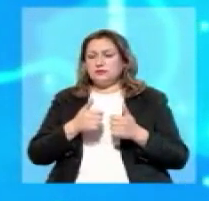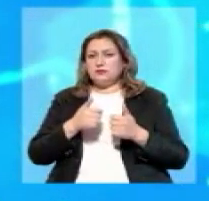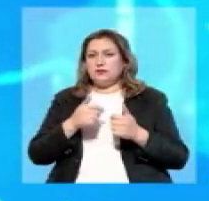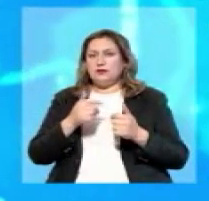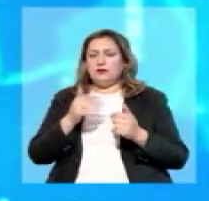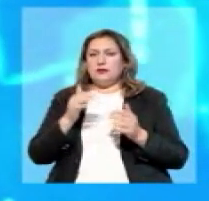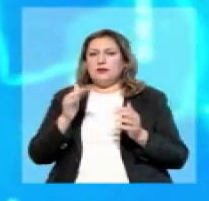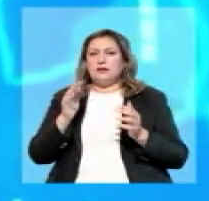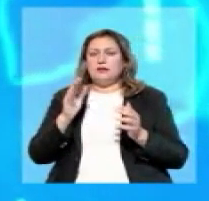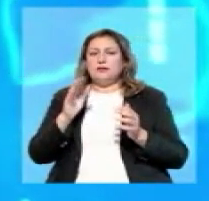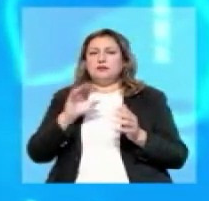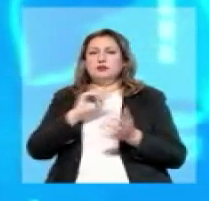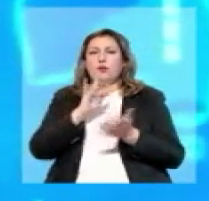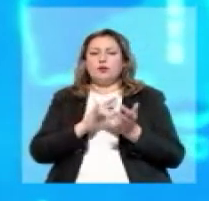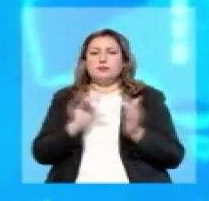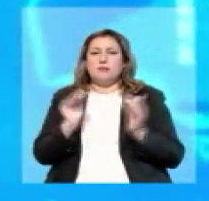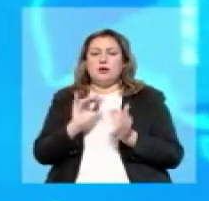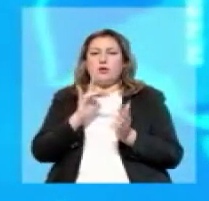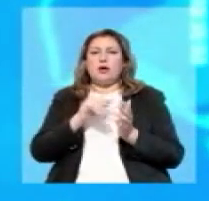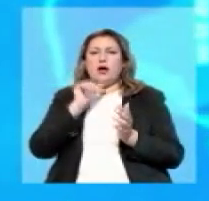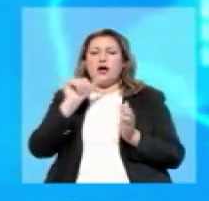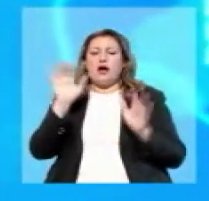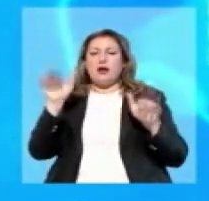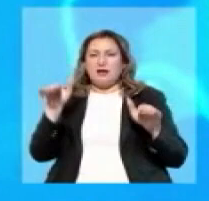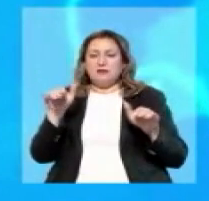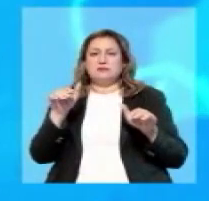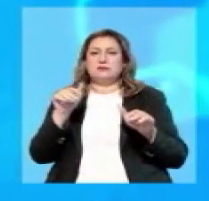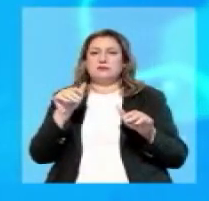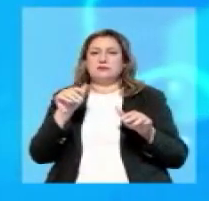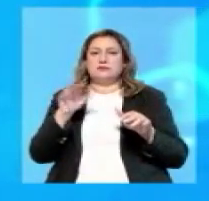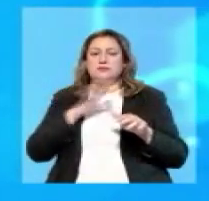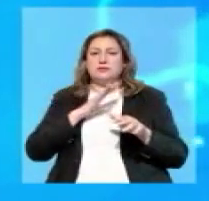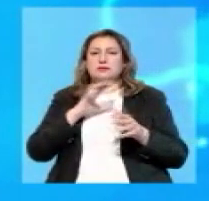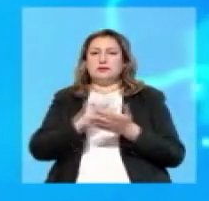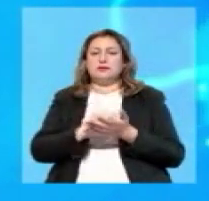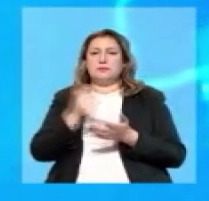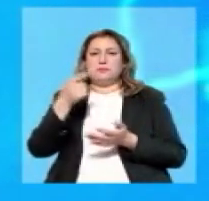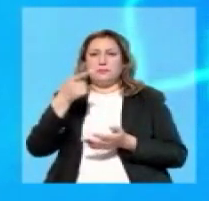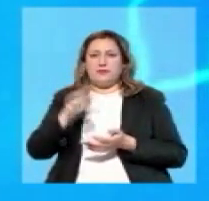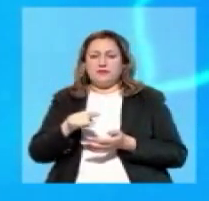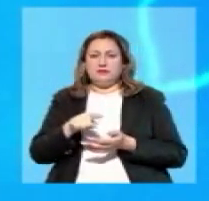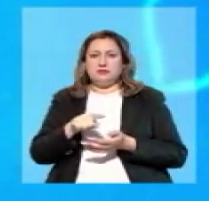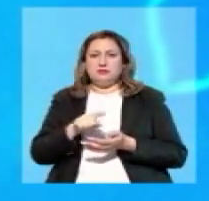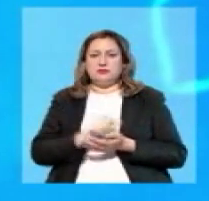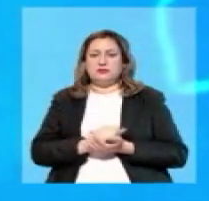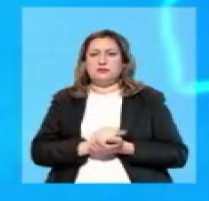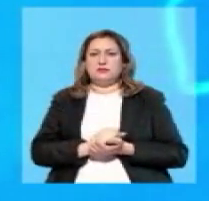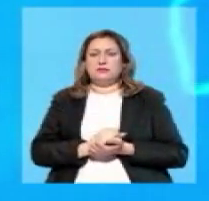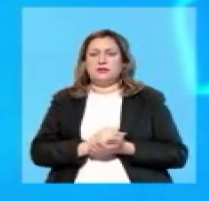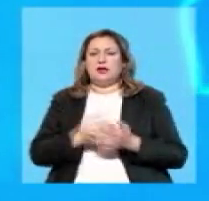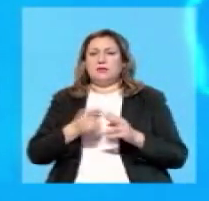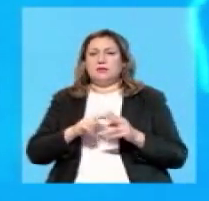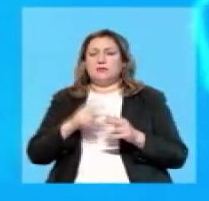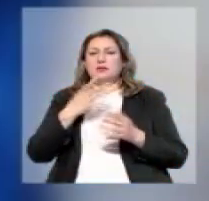кішкентай әншісі Нұржайна тауып алды, бірінші орынды жеңіп алды. Бұл жөнінде облыстық мәдениет басқармасының басшысы Ерлан Қалмақов Фейсбук